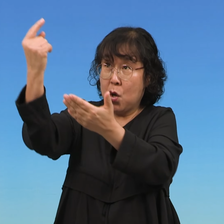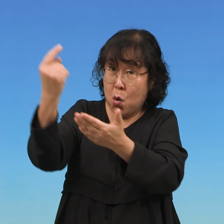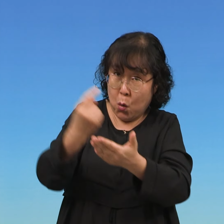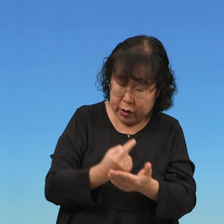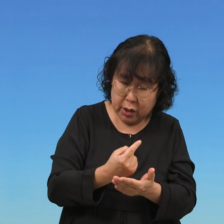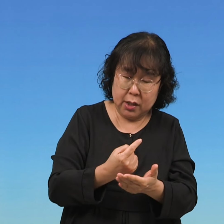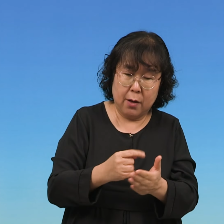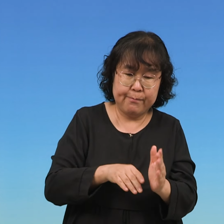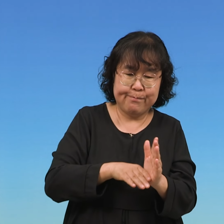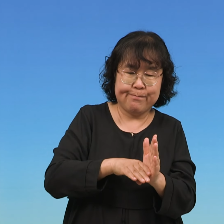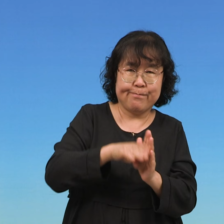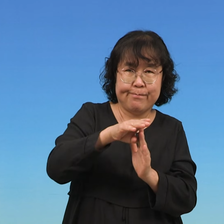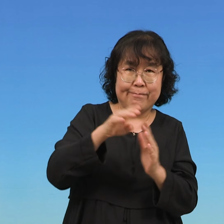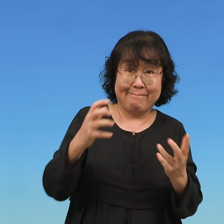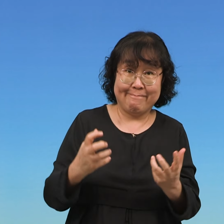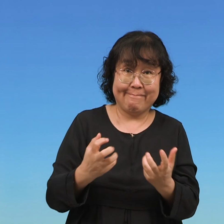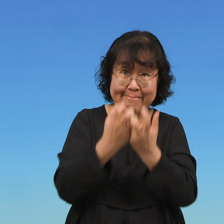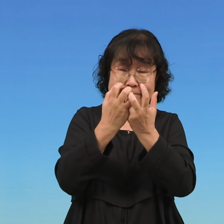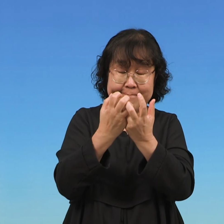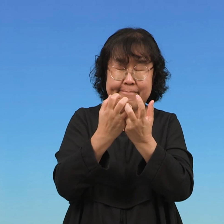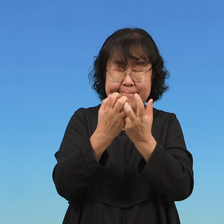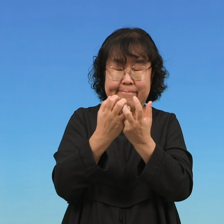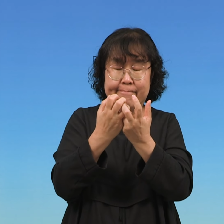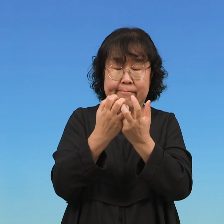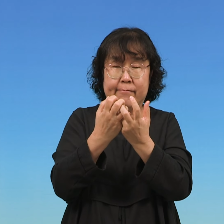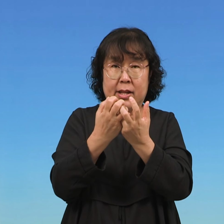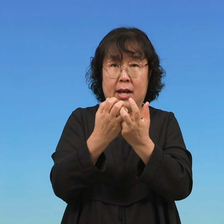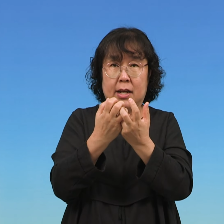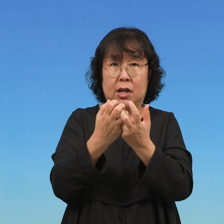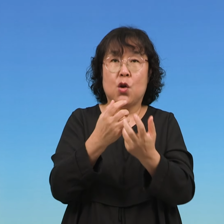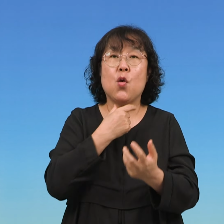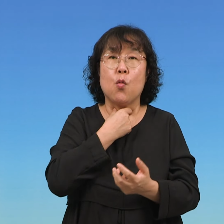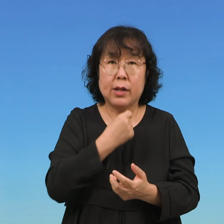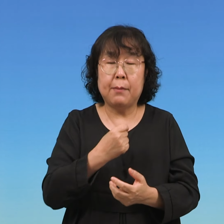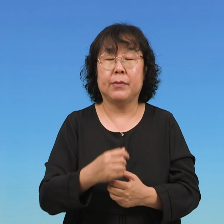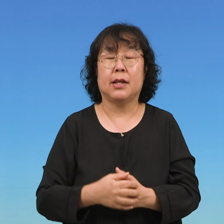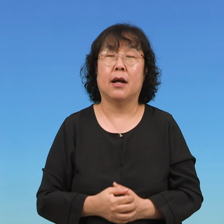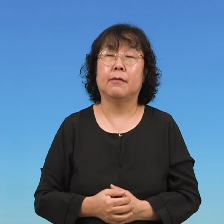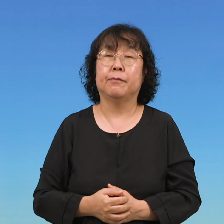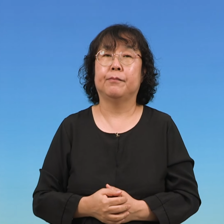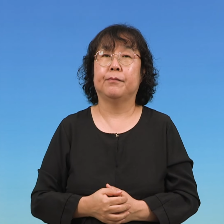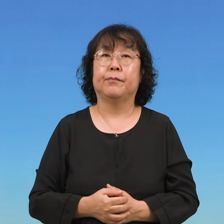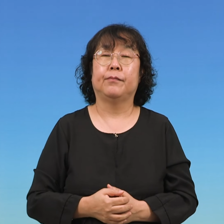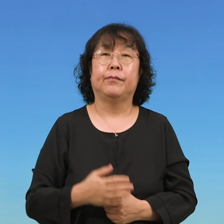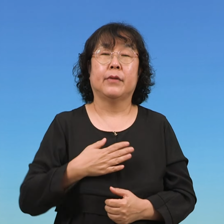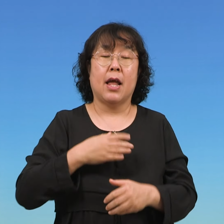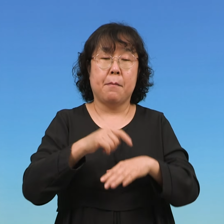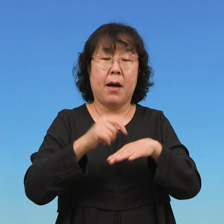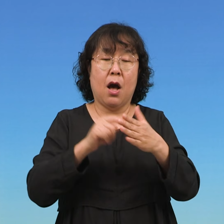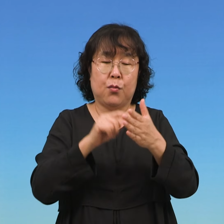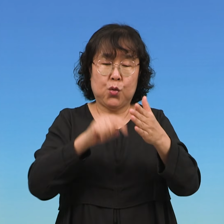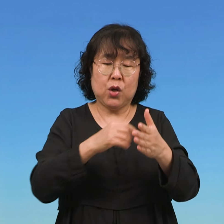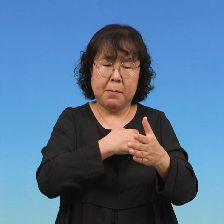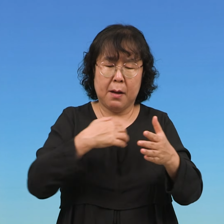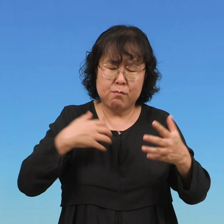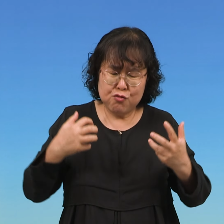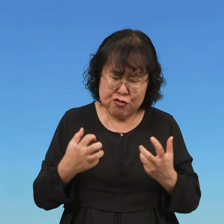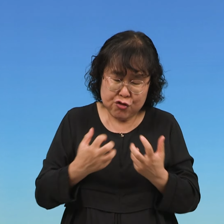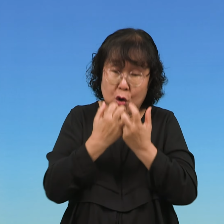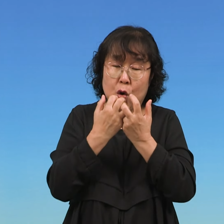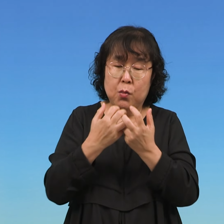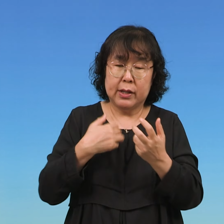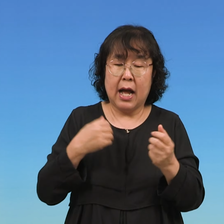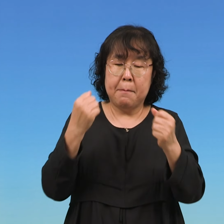분만으로 풍족해지는 여러분 되시기를 바랍니다 주님 한 분만으로 나는 만족해이 내면세계가 풍요로우니까